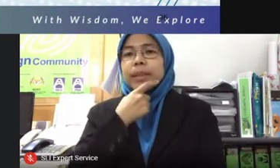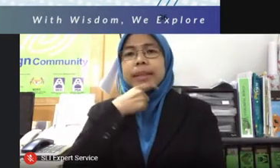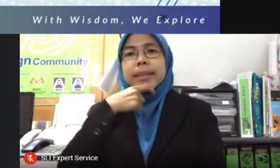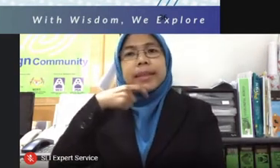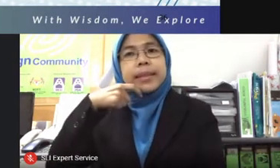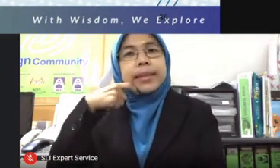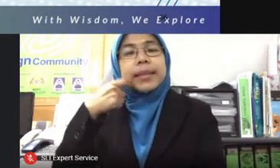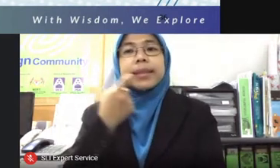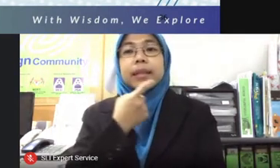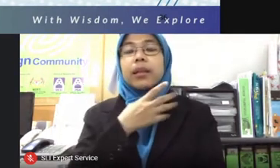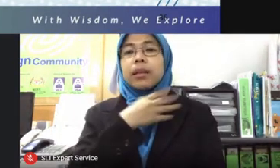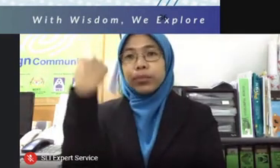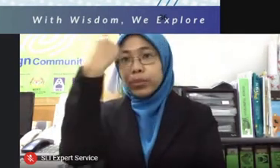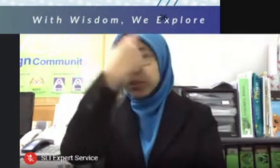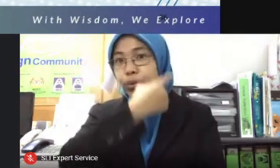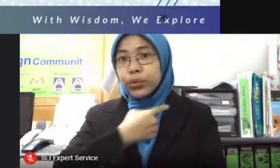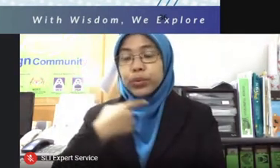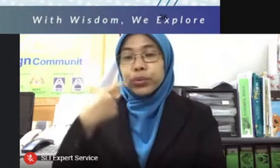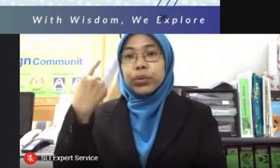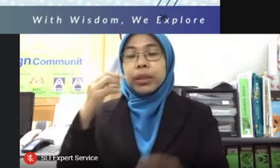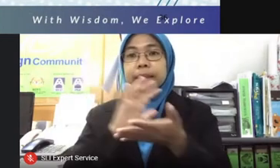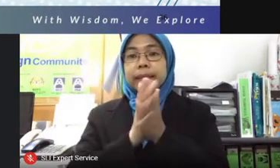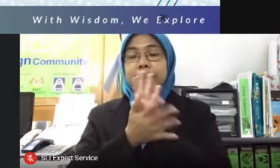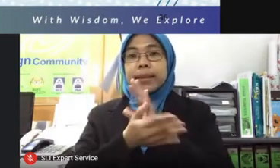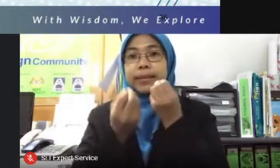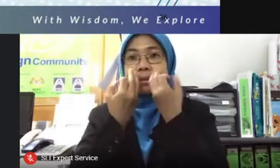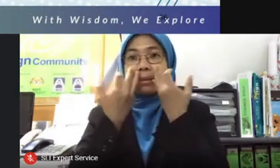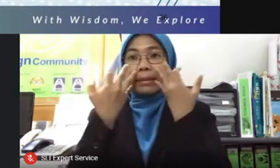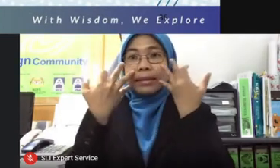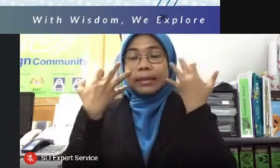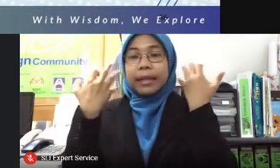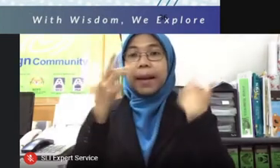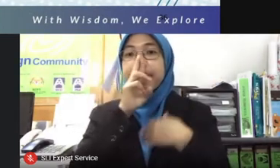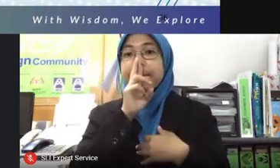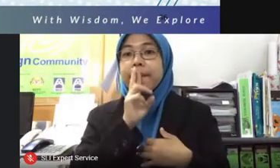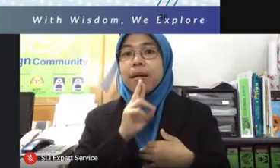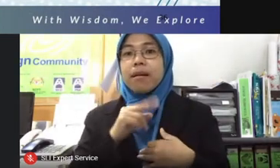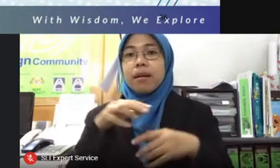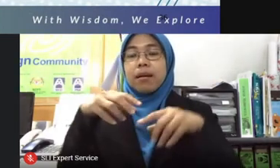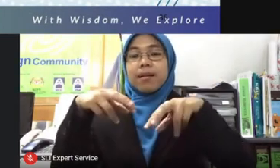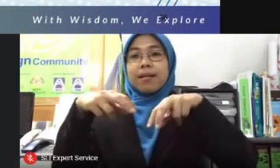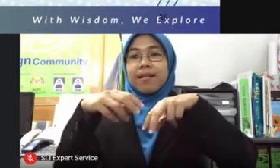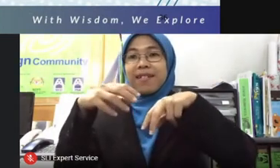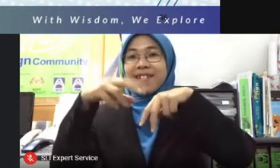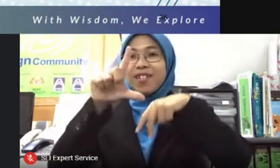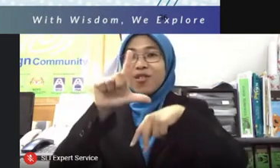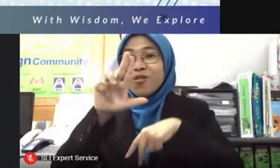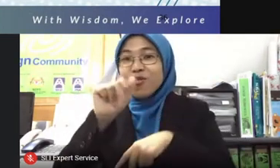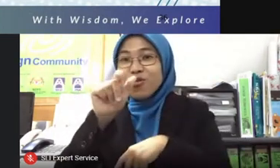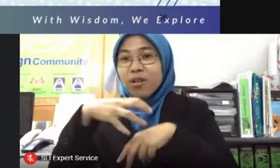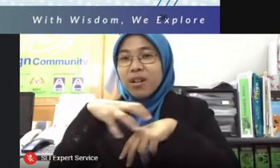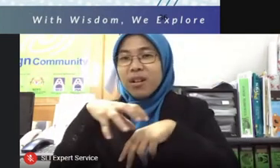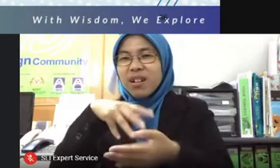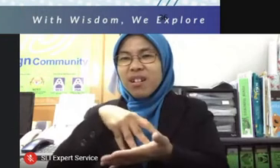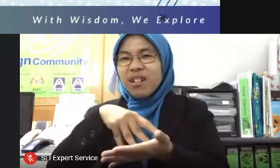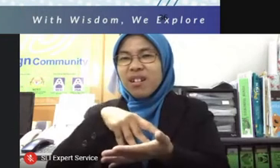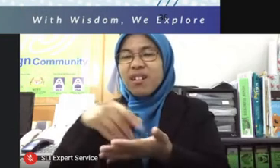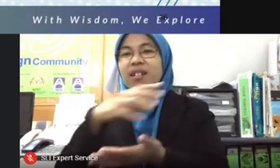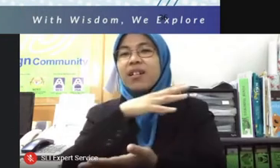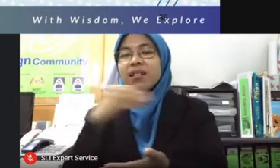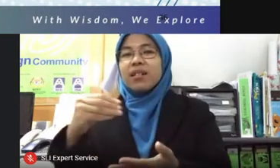kering . Kemudian muka kita blushing, kemerah-merahan, lutut kita menggeletar, nafas kita jadi kencang,